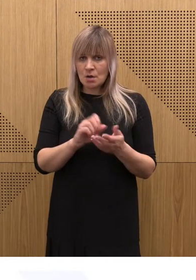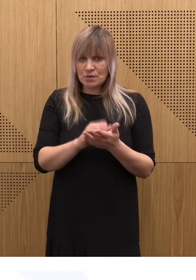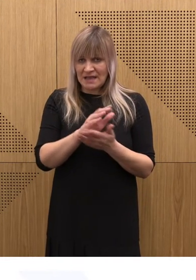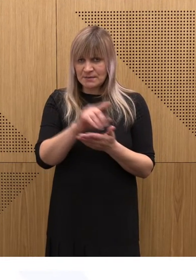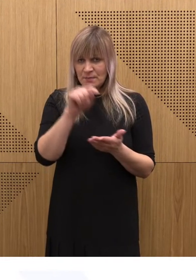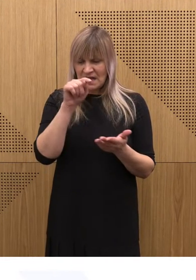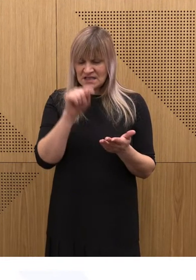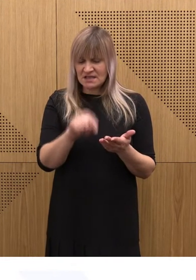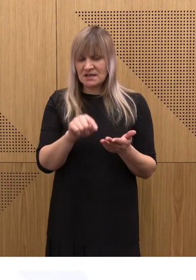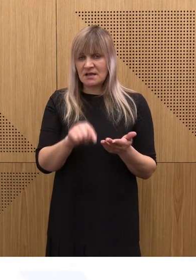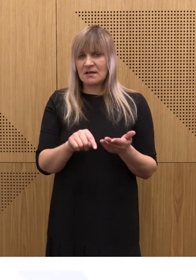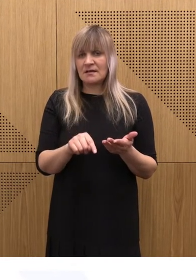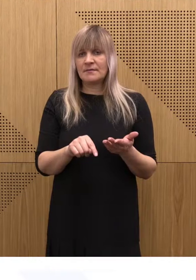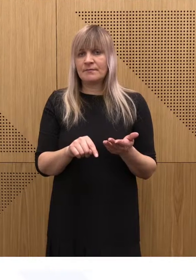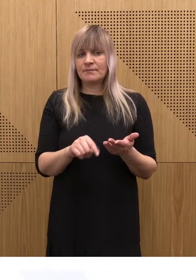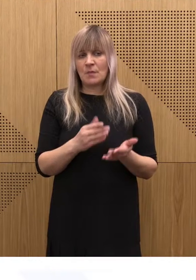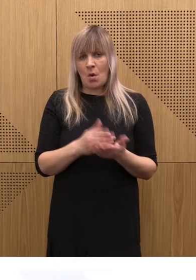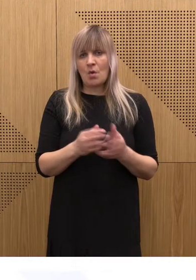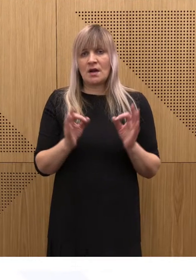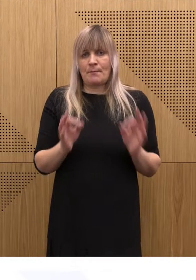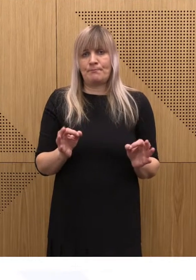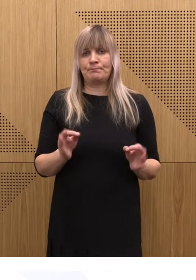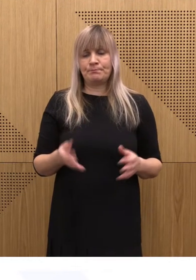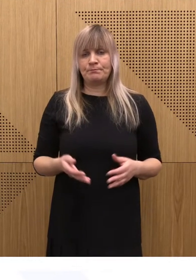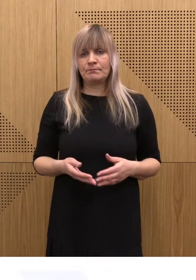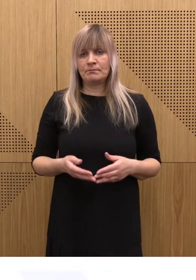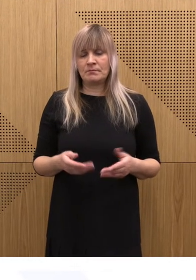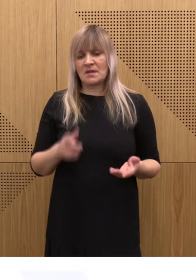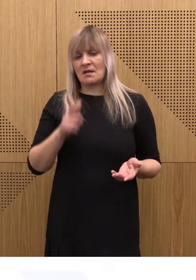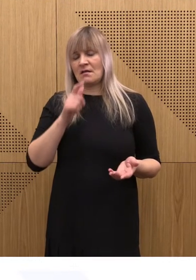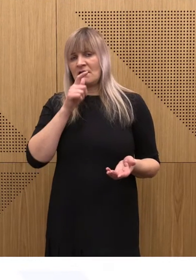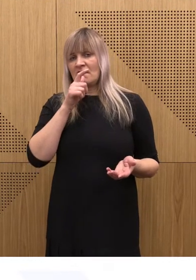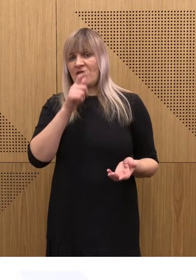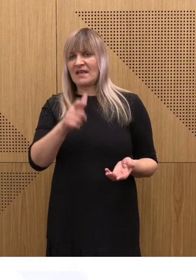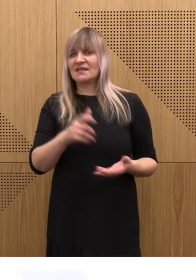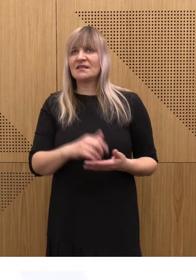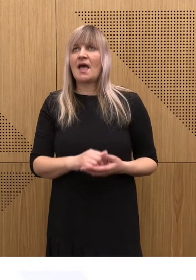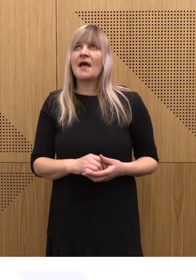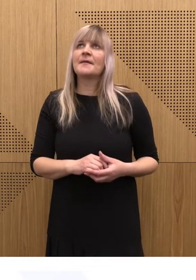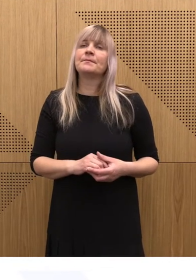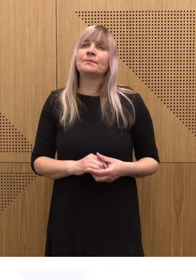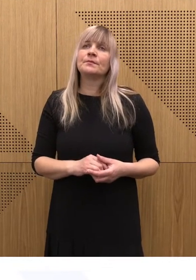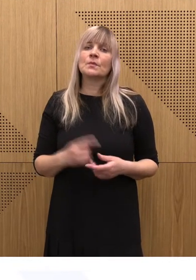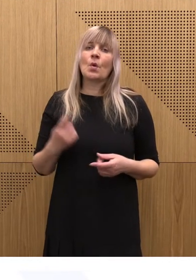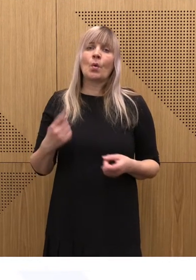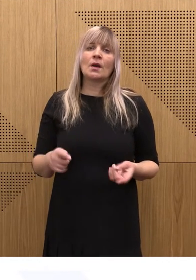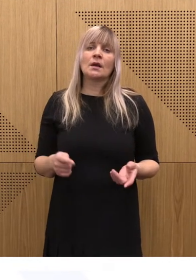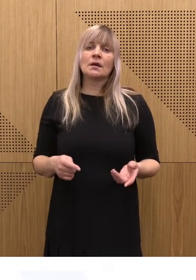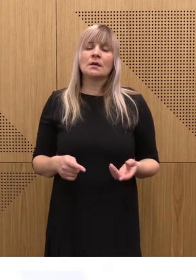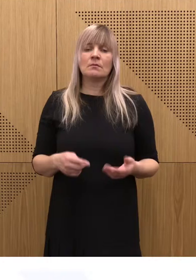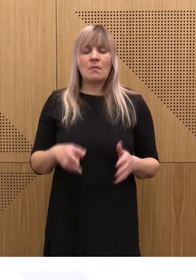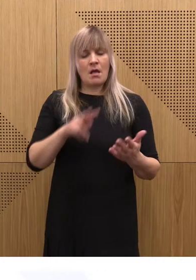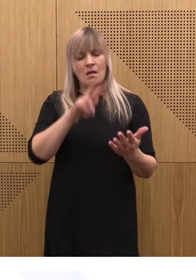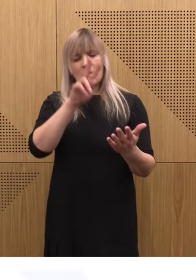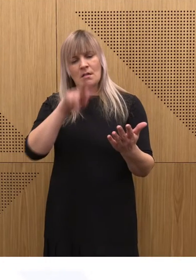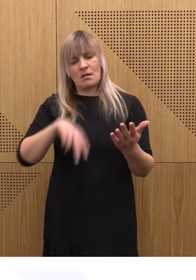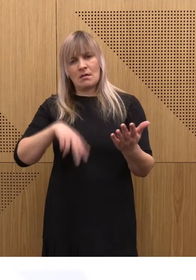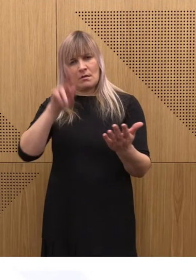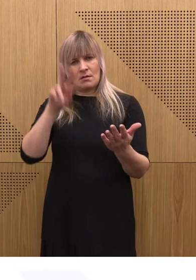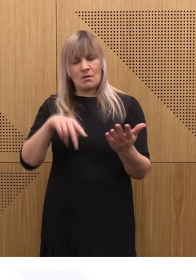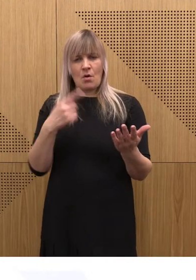kindlasti Ekspressi artiklil on asjakohane. No seal oli väide, et ma niimoodi ka diagonaalis vaatasin